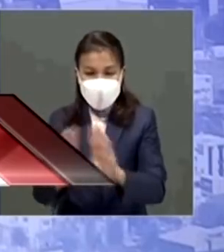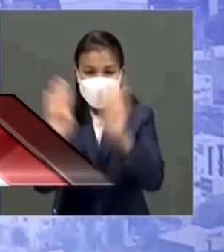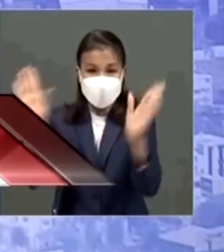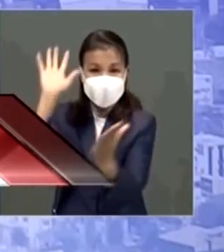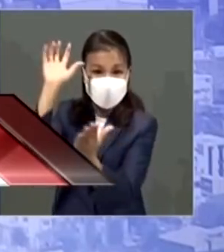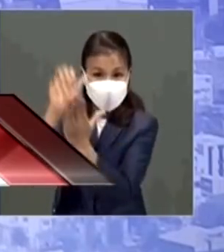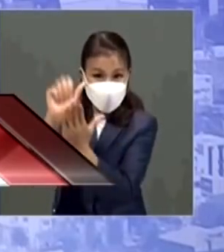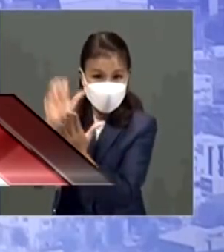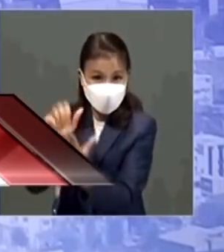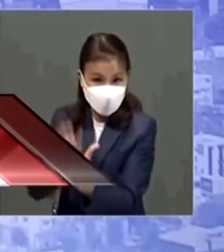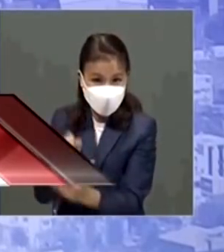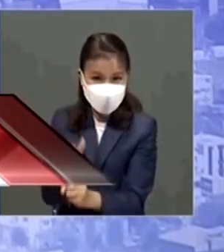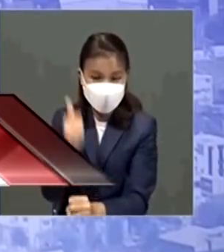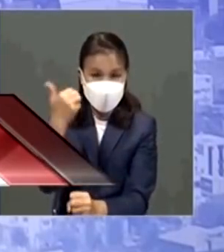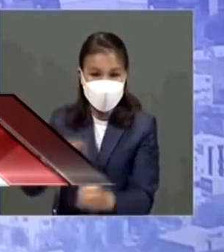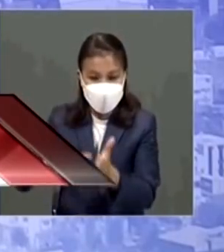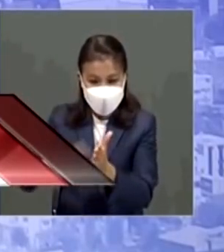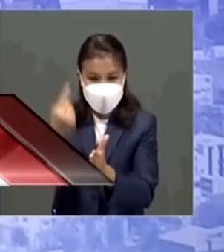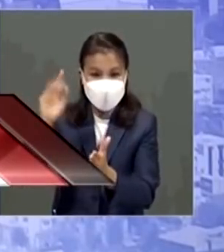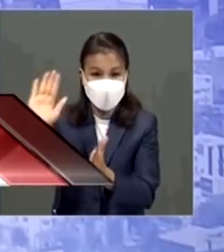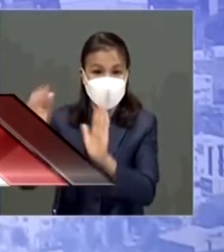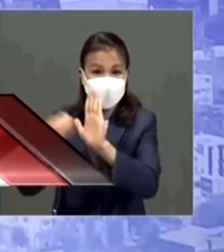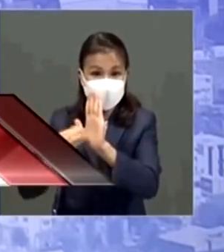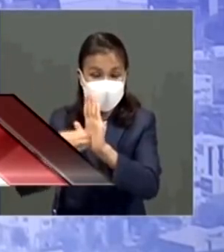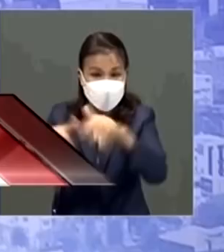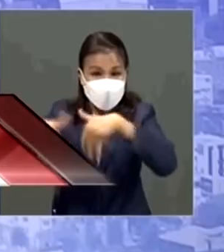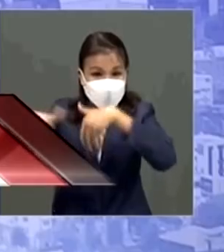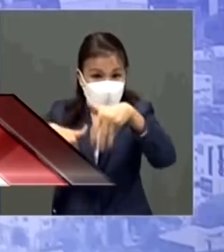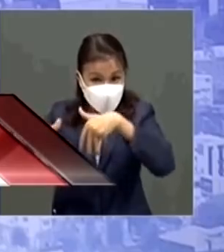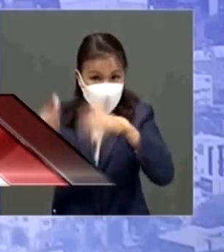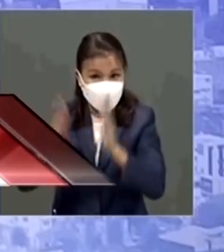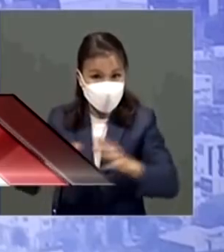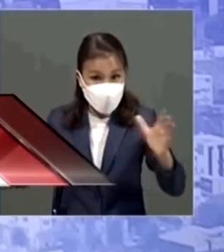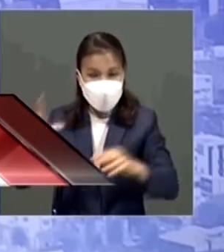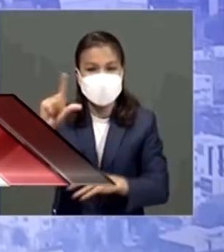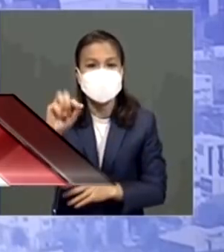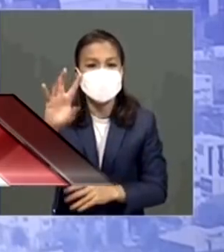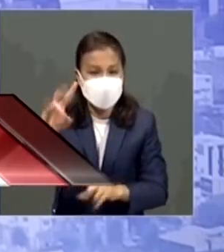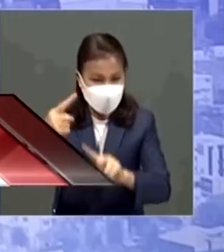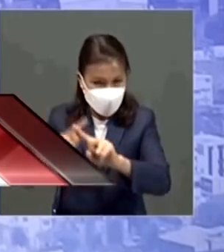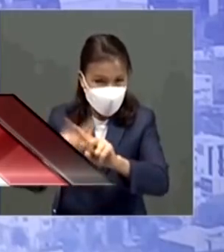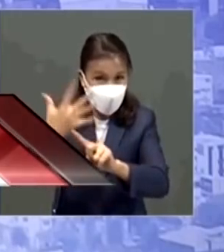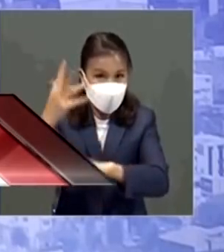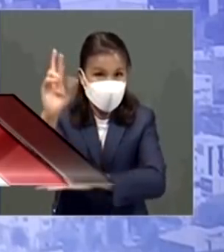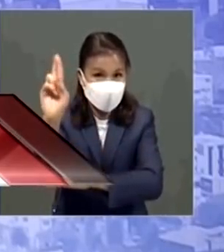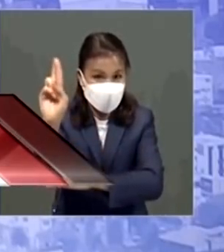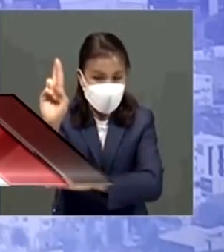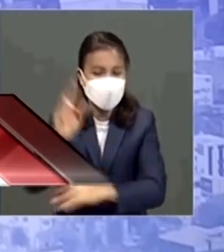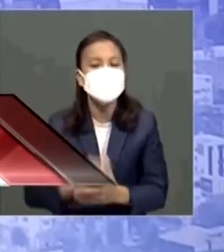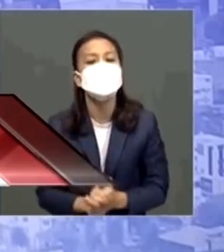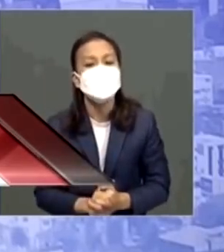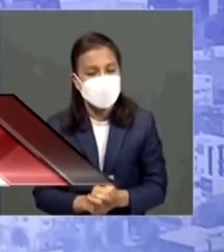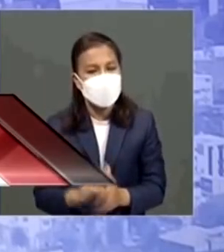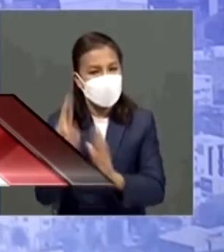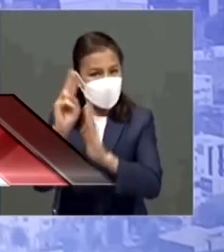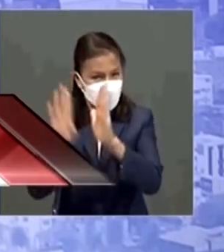งทะเบียนเป็นการ เริ่มต้นของทางกทม.ซึ่งมีประชาชนจำนวนมากวันที่27พฤษภาคมตอนเที่ยงก็จะมีระบ